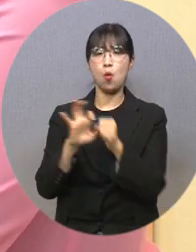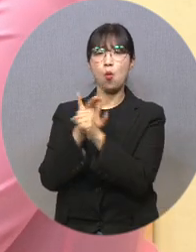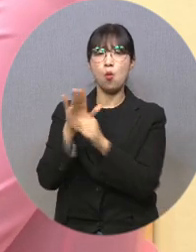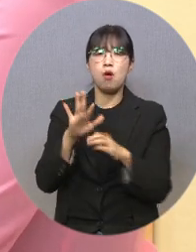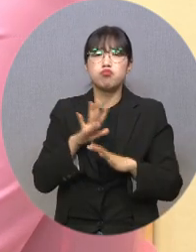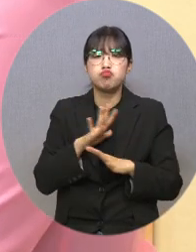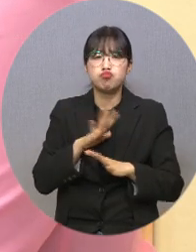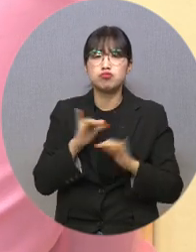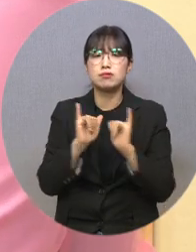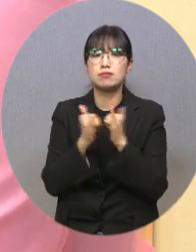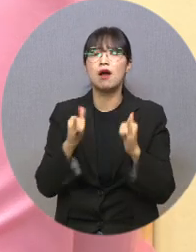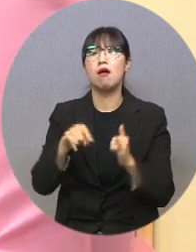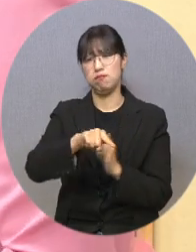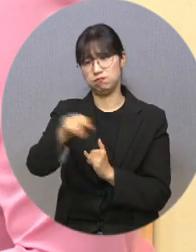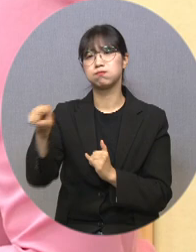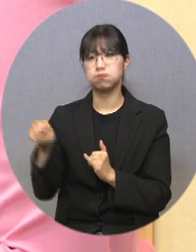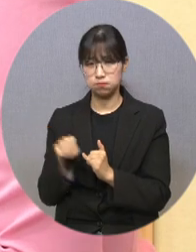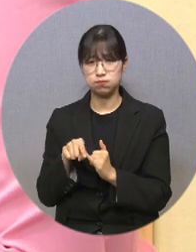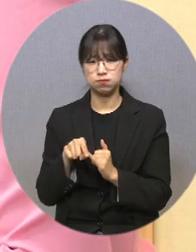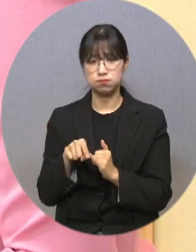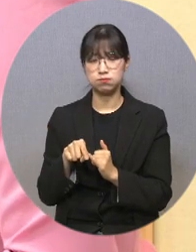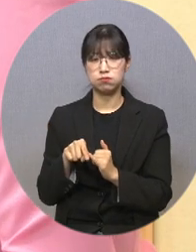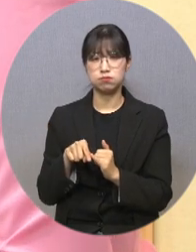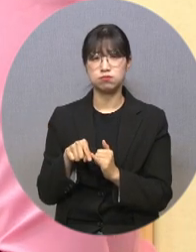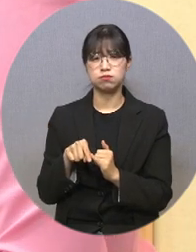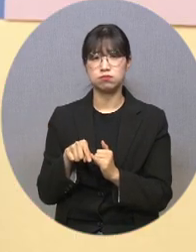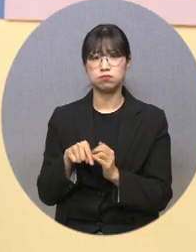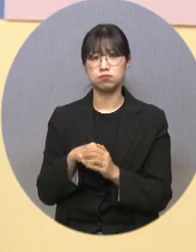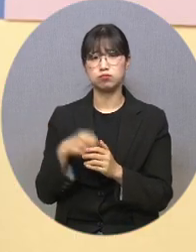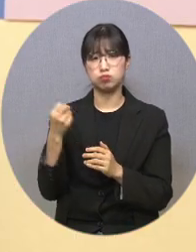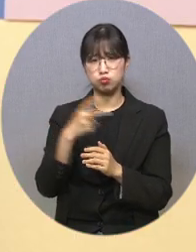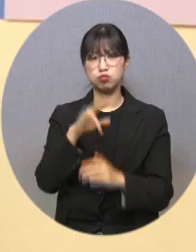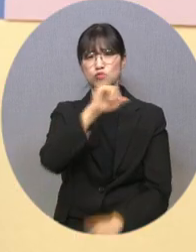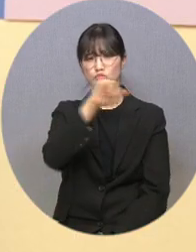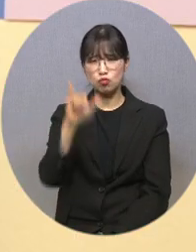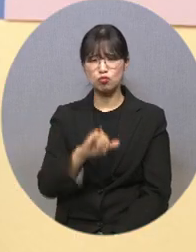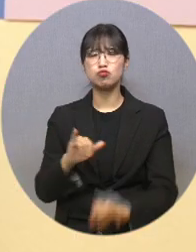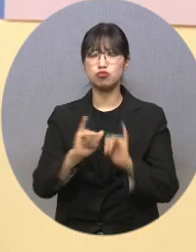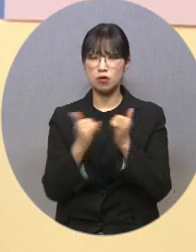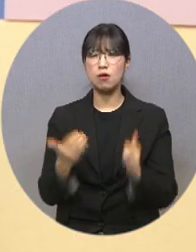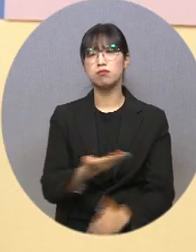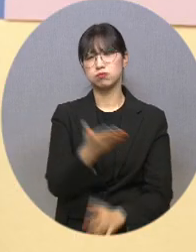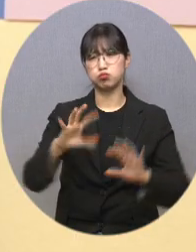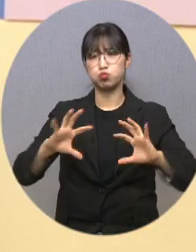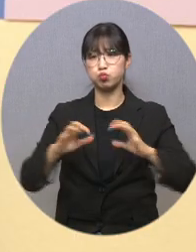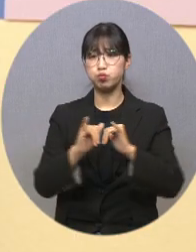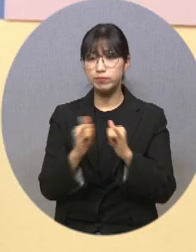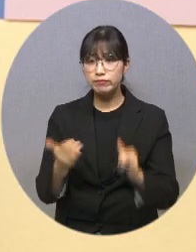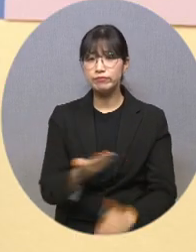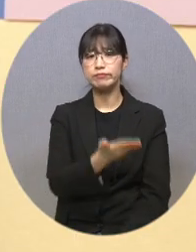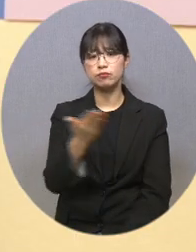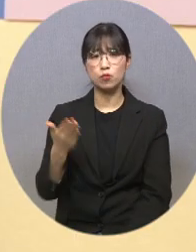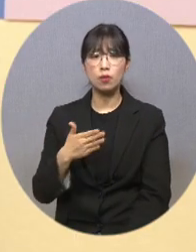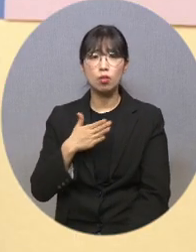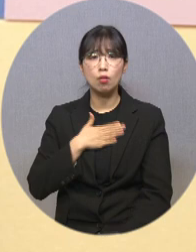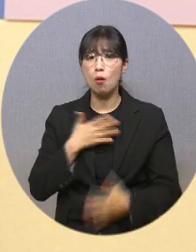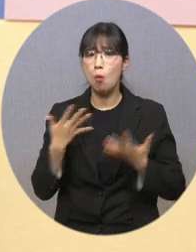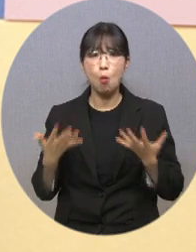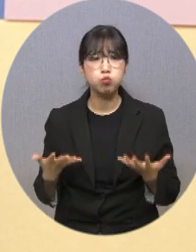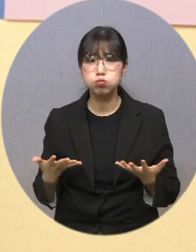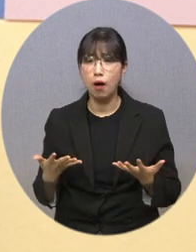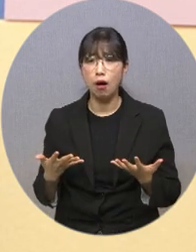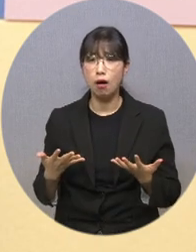무서운 우리 시민들 또는 도민들 또는 전국에 계신 분들이 국민들이 아 나는 어떻게 해야